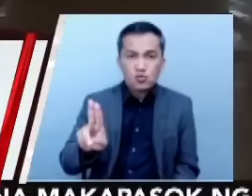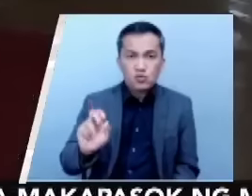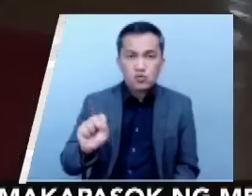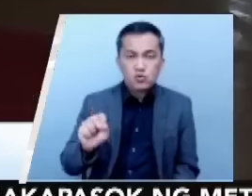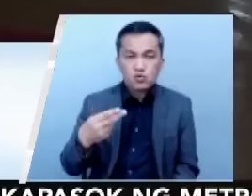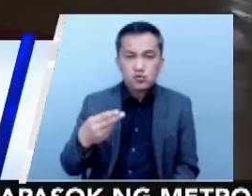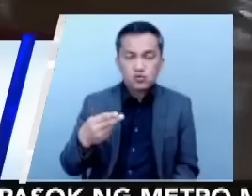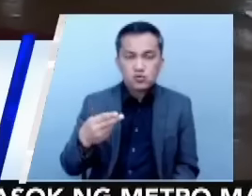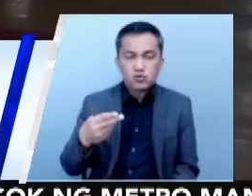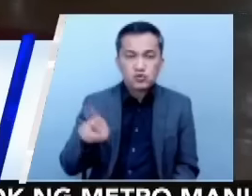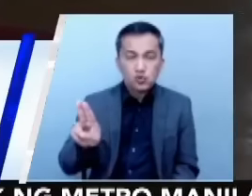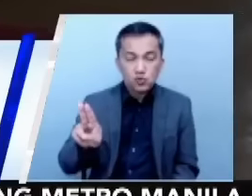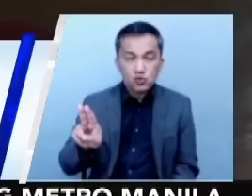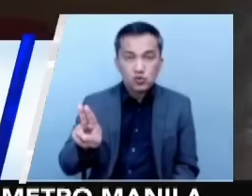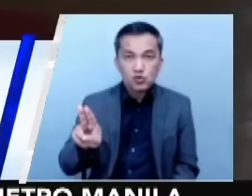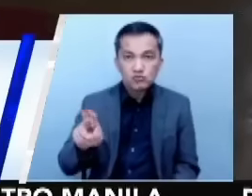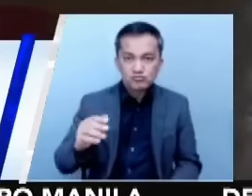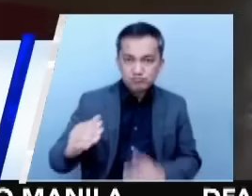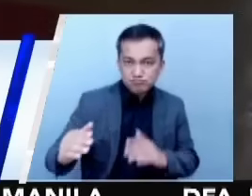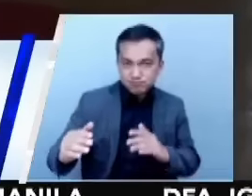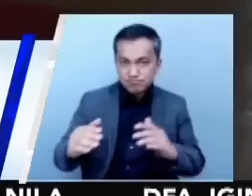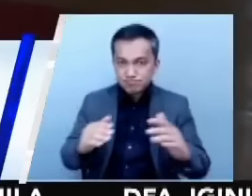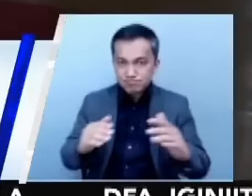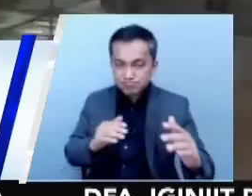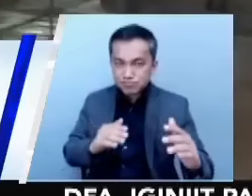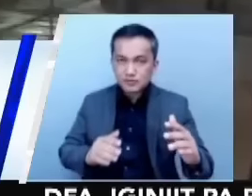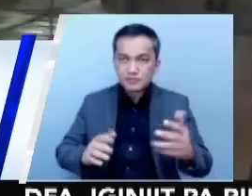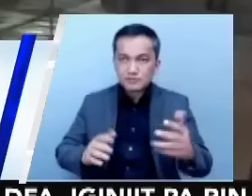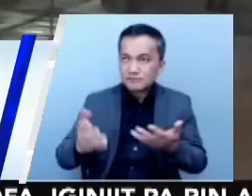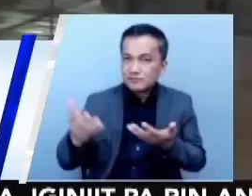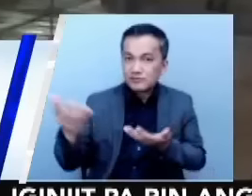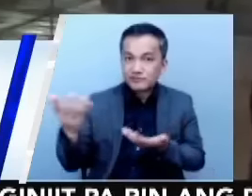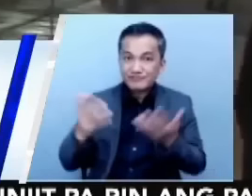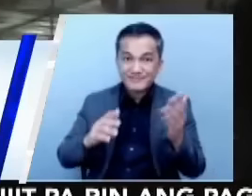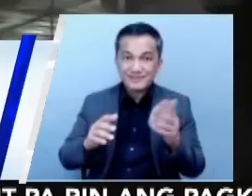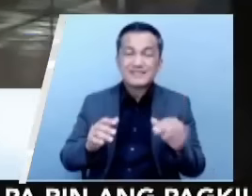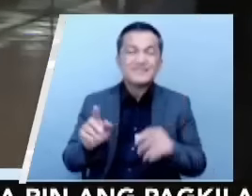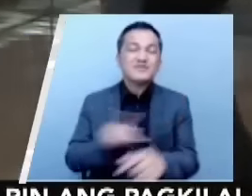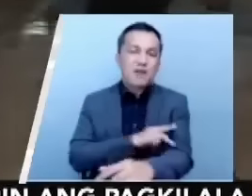body mo with control and power at the same time. Kailangan talaga